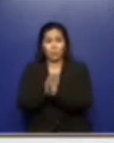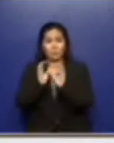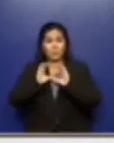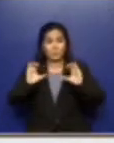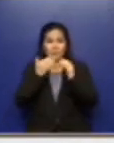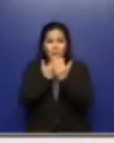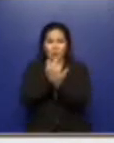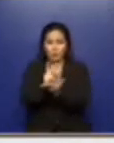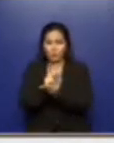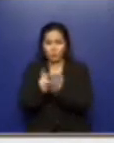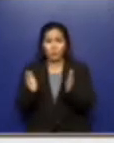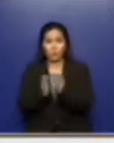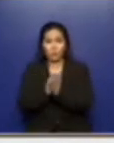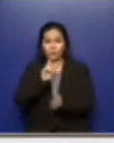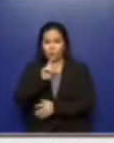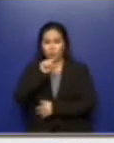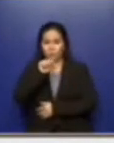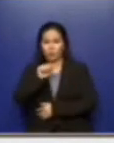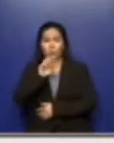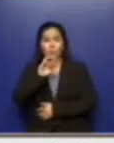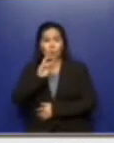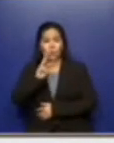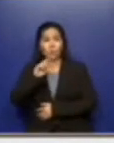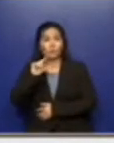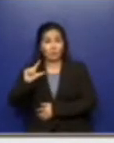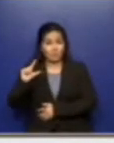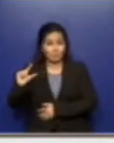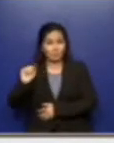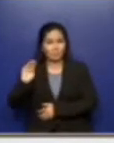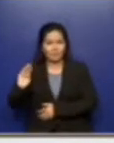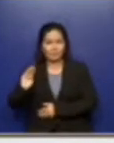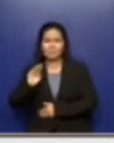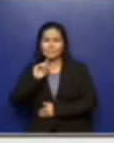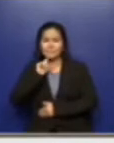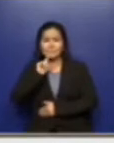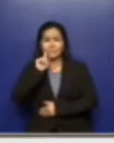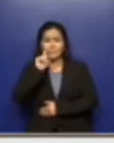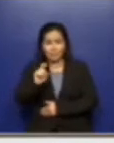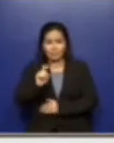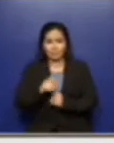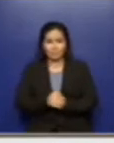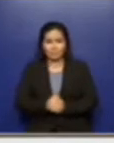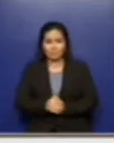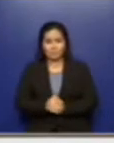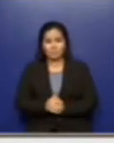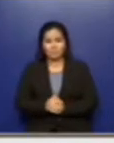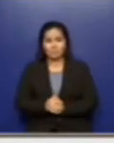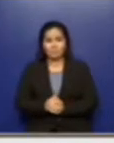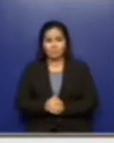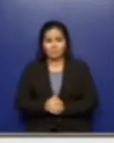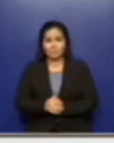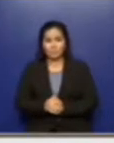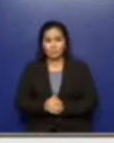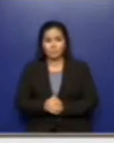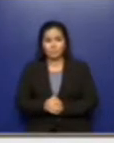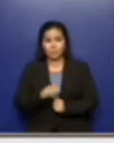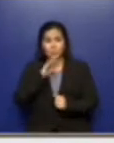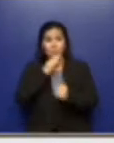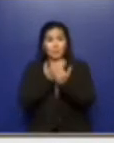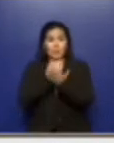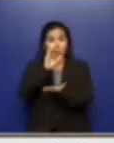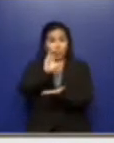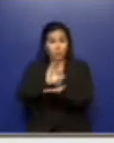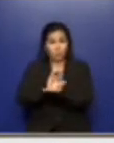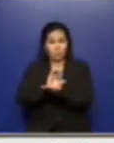าณ 2.6 ล้านล้านถามว่าถ้าการจัดงบประมาณรายจ่ายประจำปีแบ